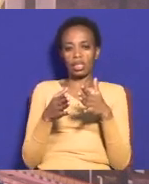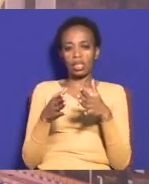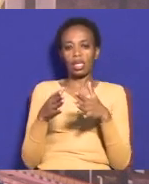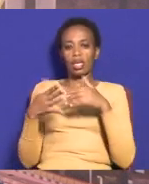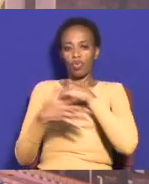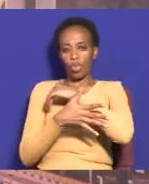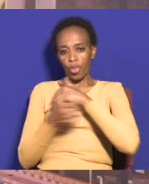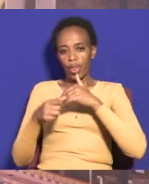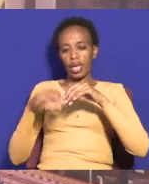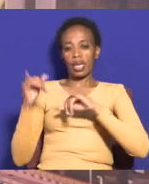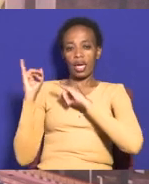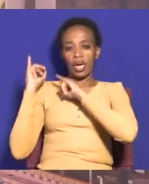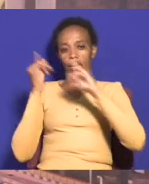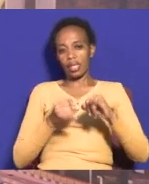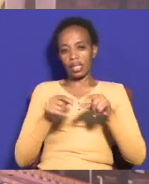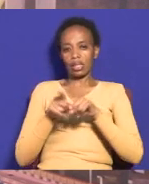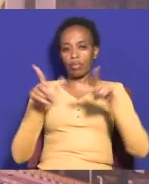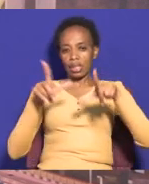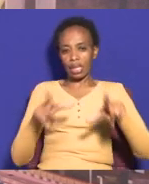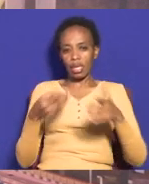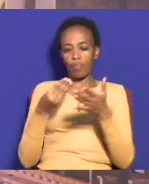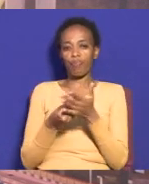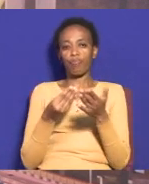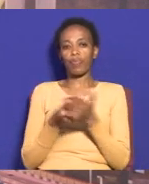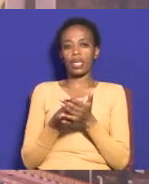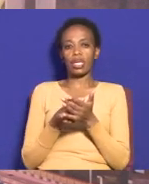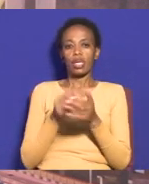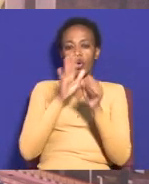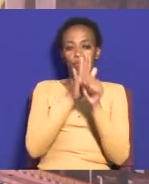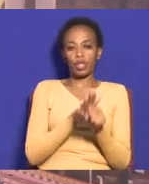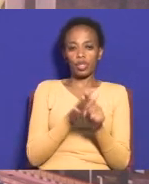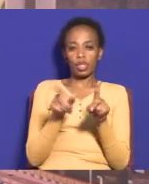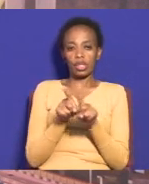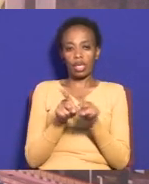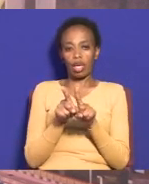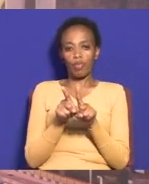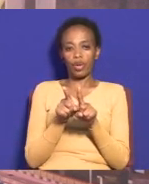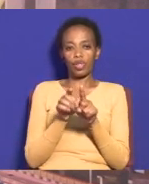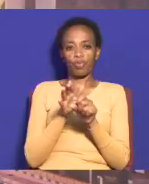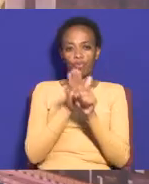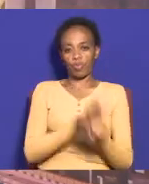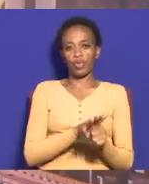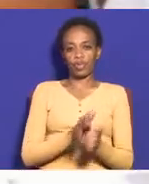kunyang'anywa urithi wao kama vile shamba, fedha, ukatili na hata unyanyapaa.